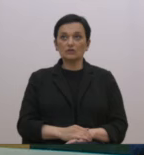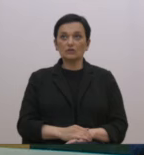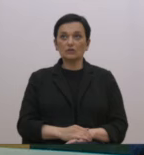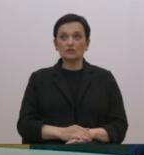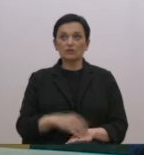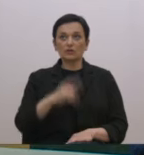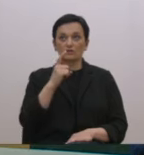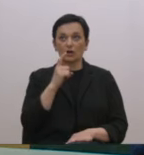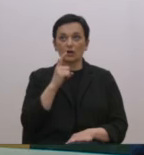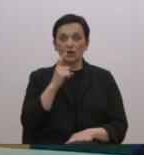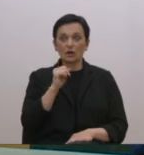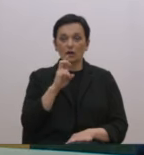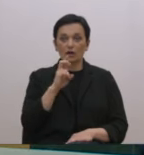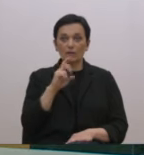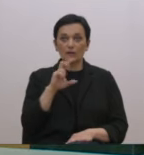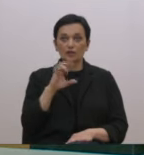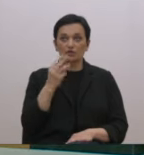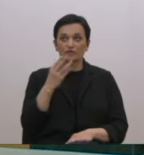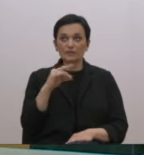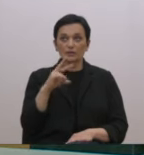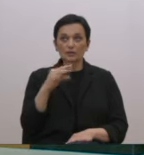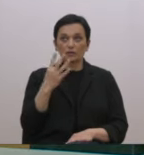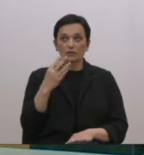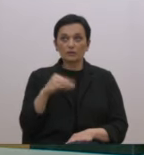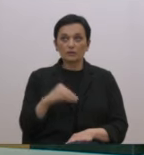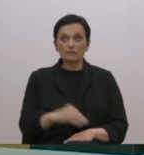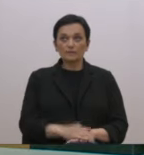ლევან ხაბეიშვილი, 5 წუთი.